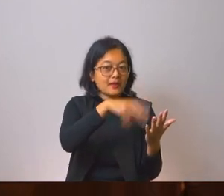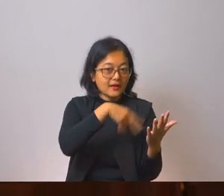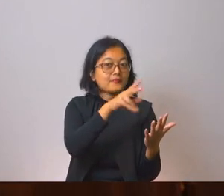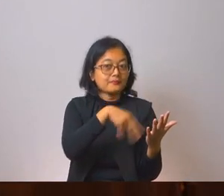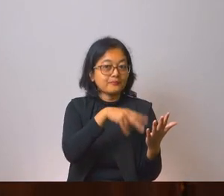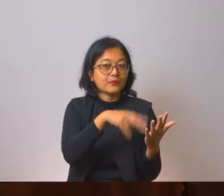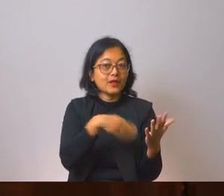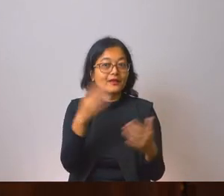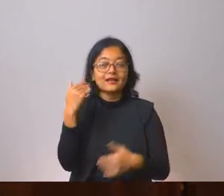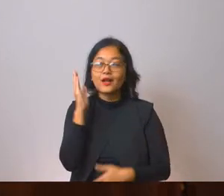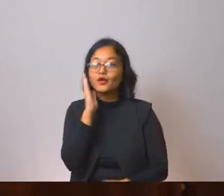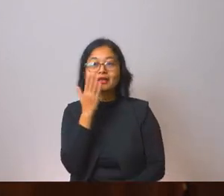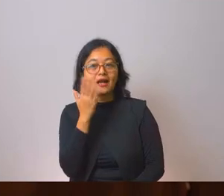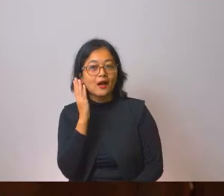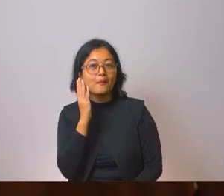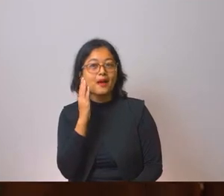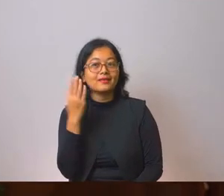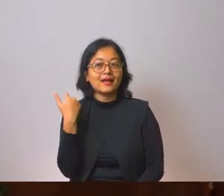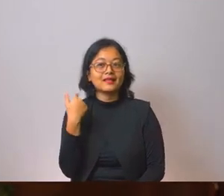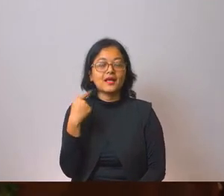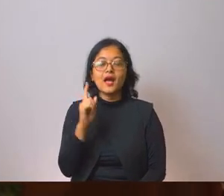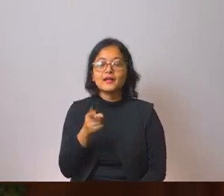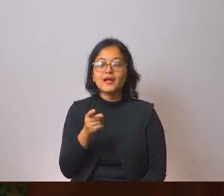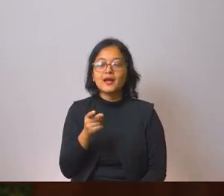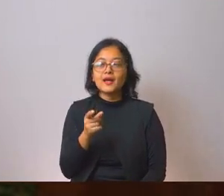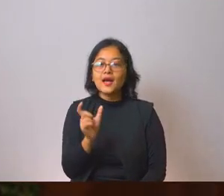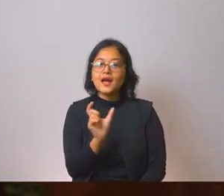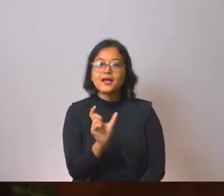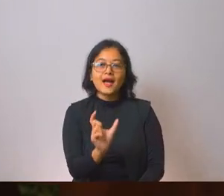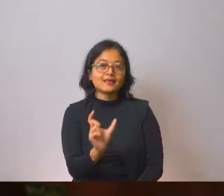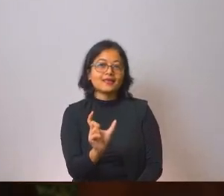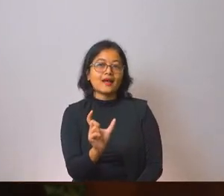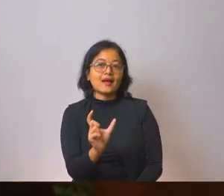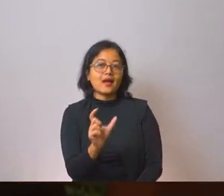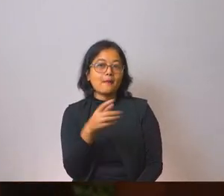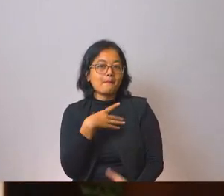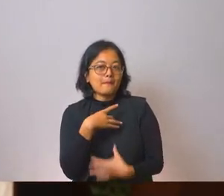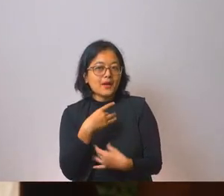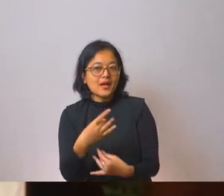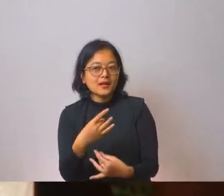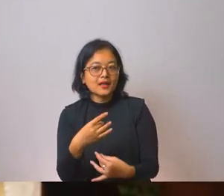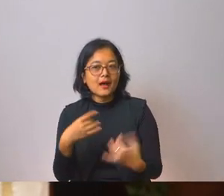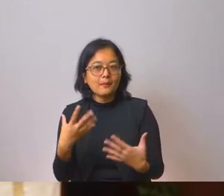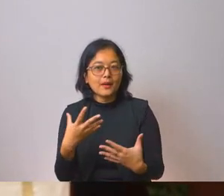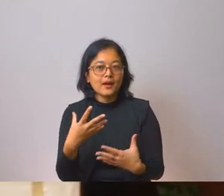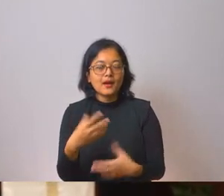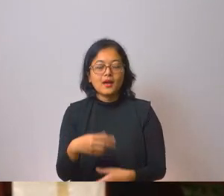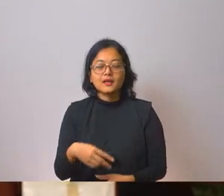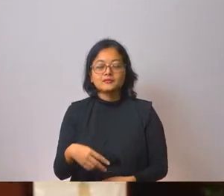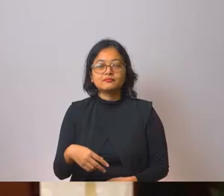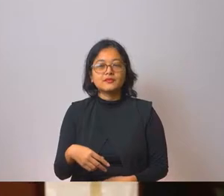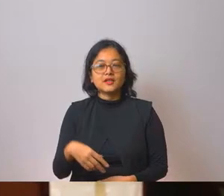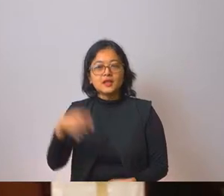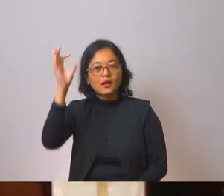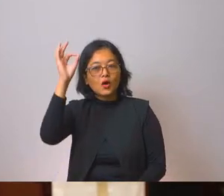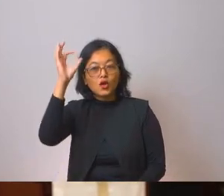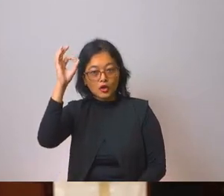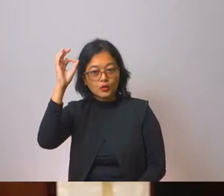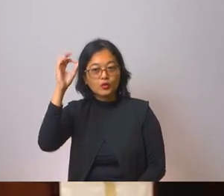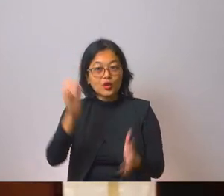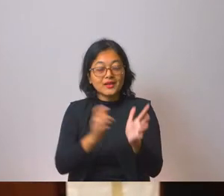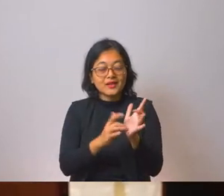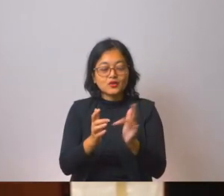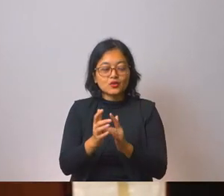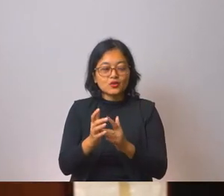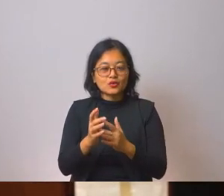drama tadi, kita menemukan satu kata yang menarik, cemas. Hai nak, kenapa engkau membiarkan